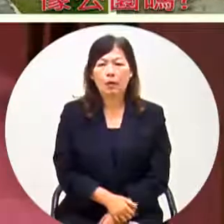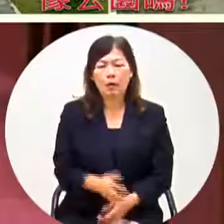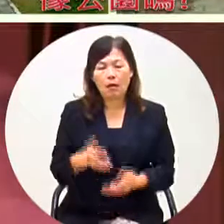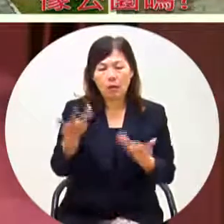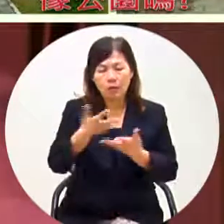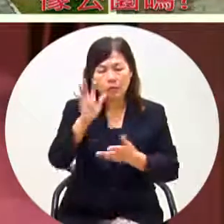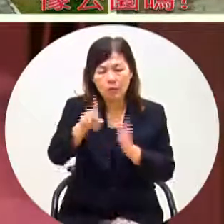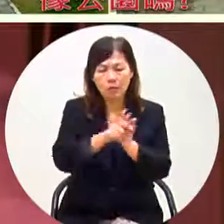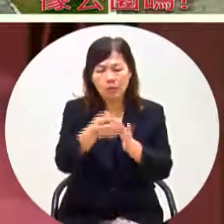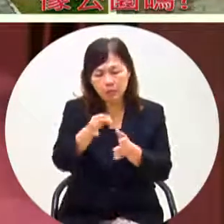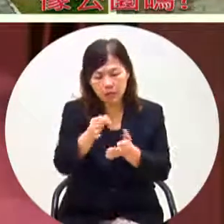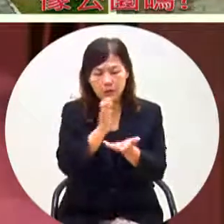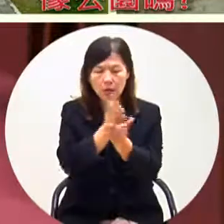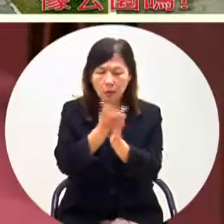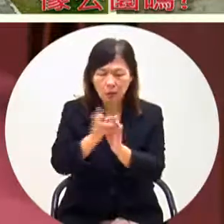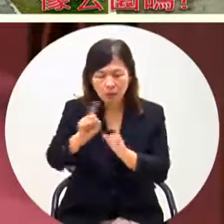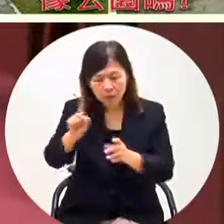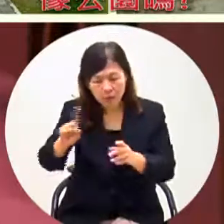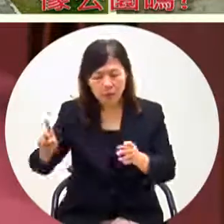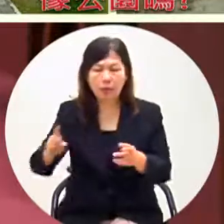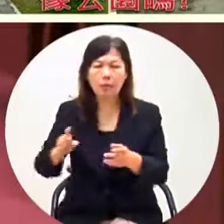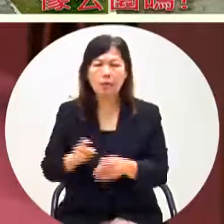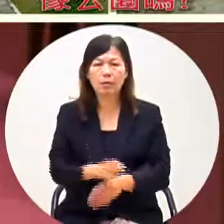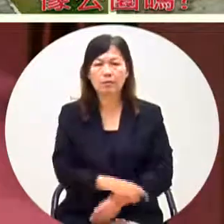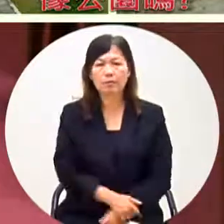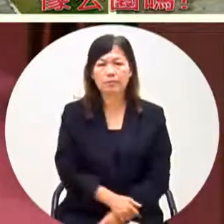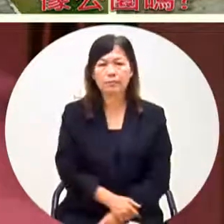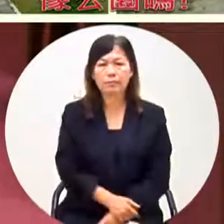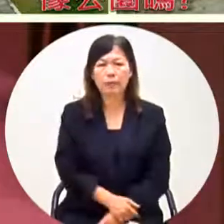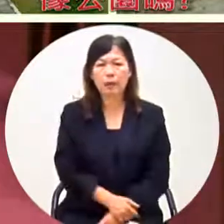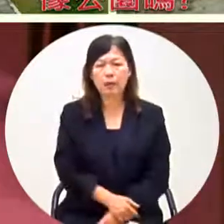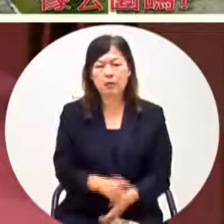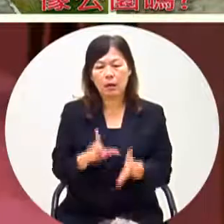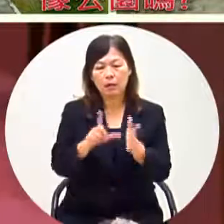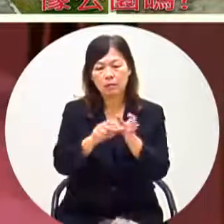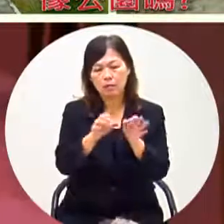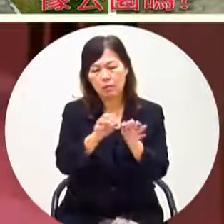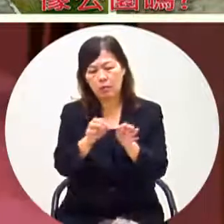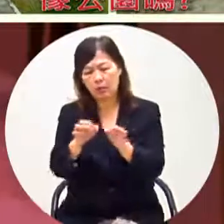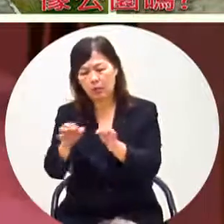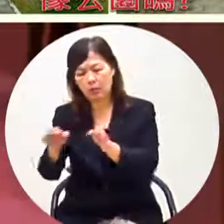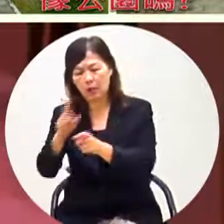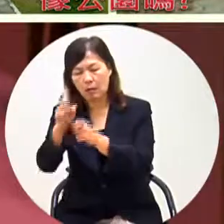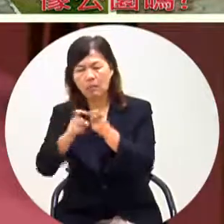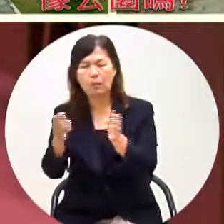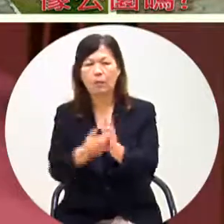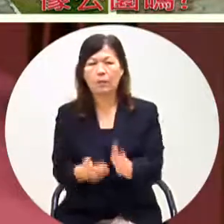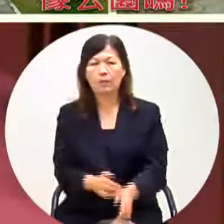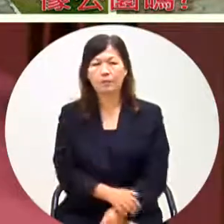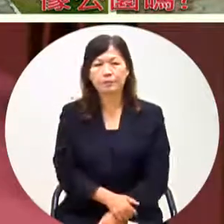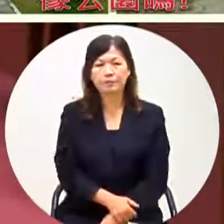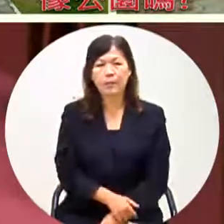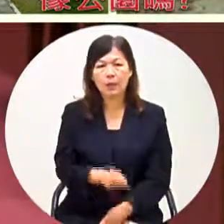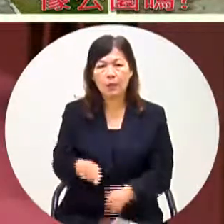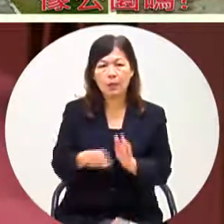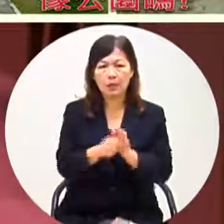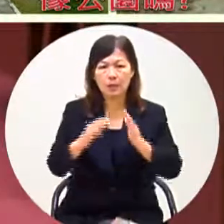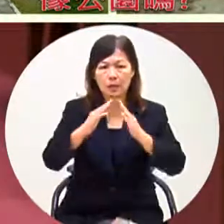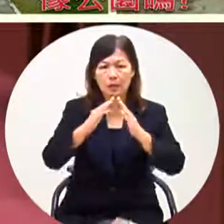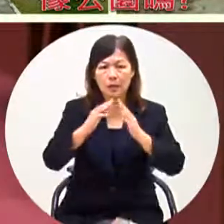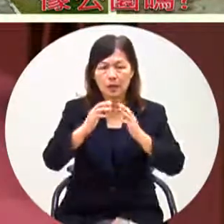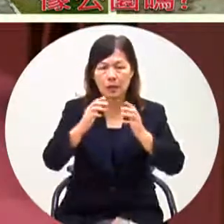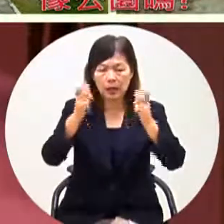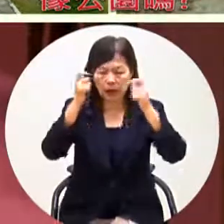上的问题等等，就一躺就躺大概10年。当时啊，我担任高雄县议员任内的时候，我担任副召集